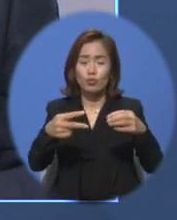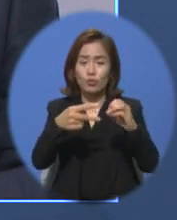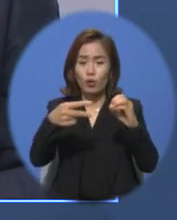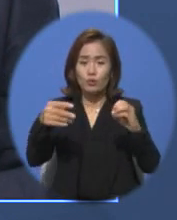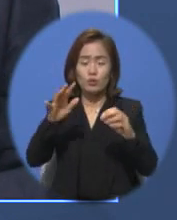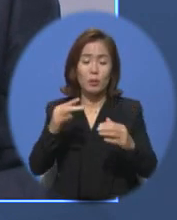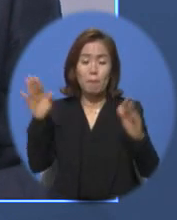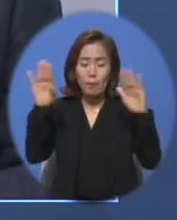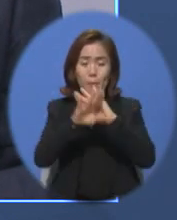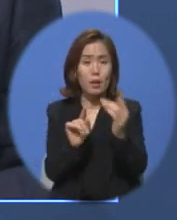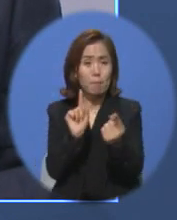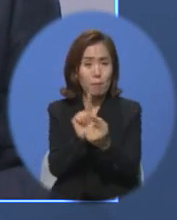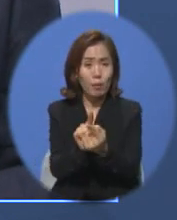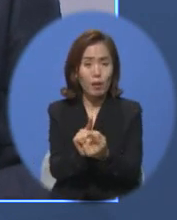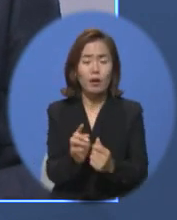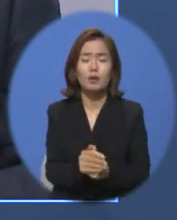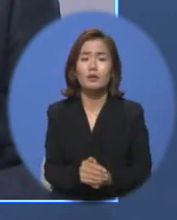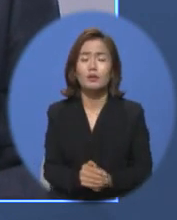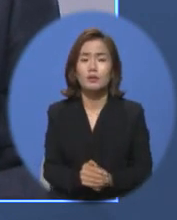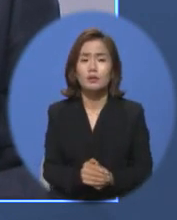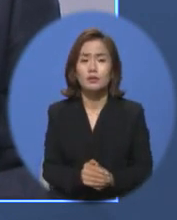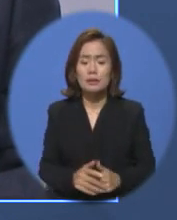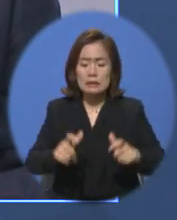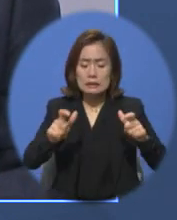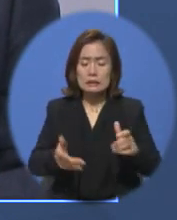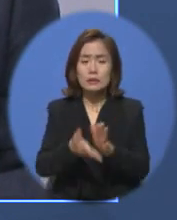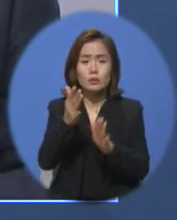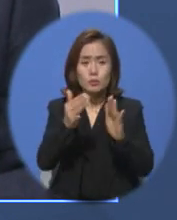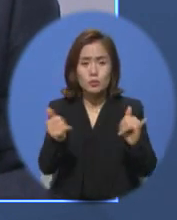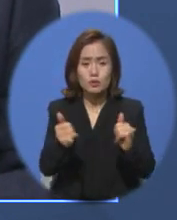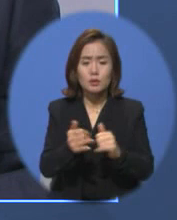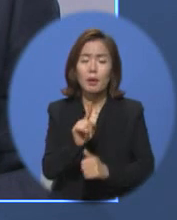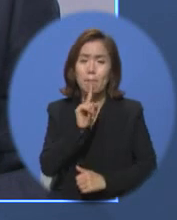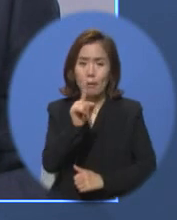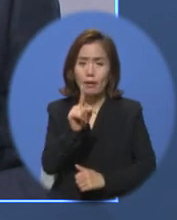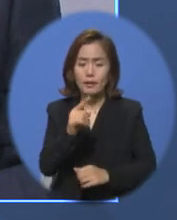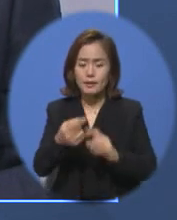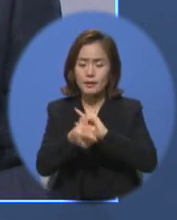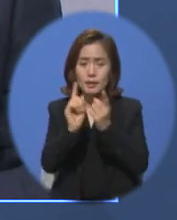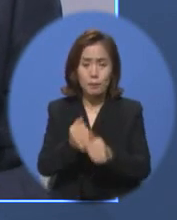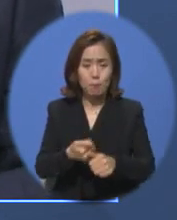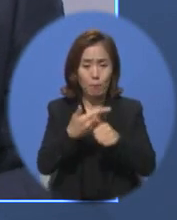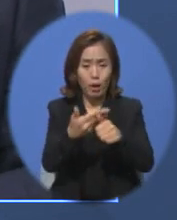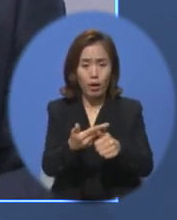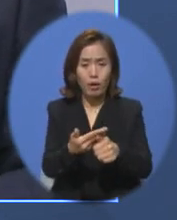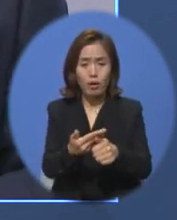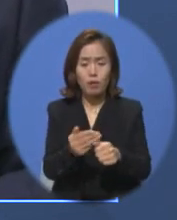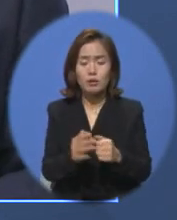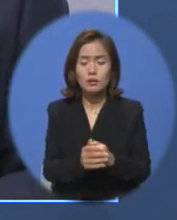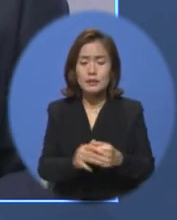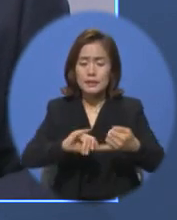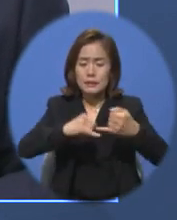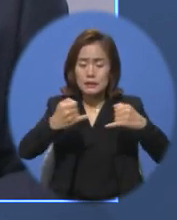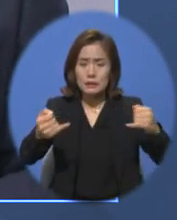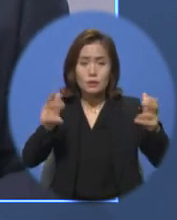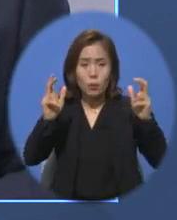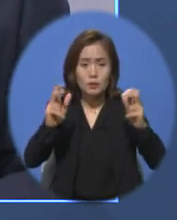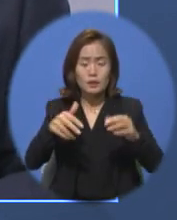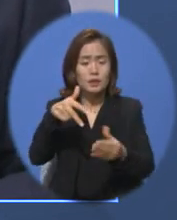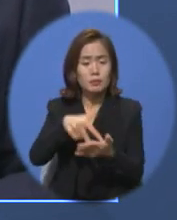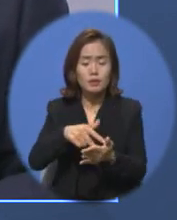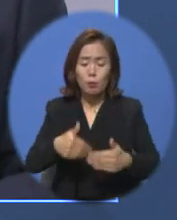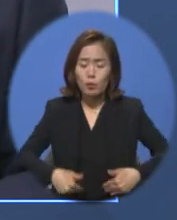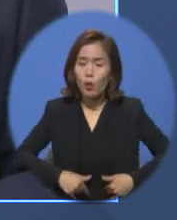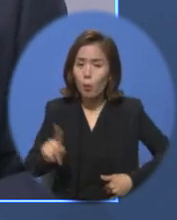.나는그들에게 지역주민들이원하는것이무엇인지, 방직공장에필요한것